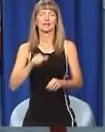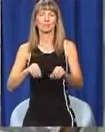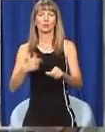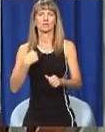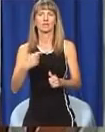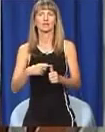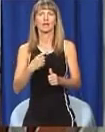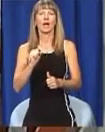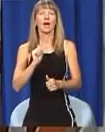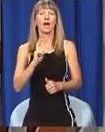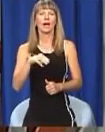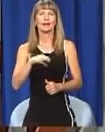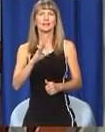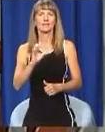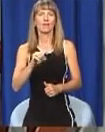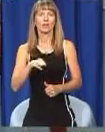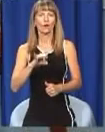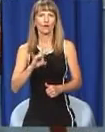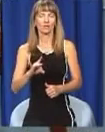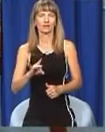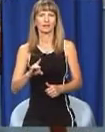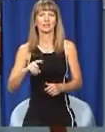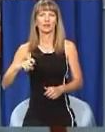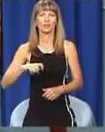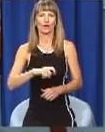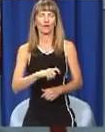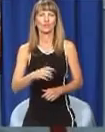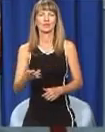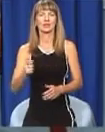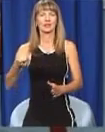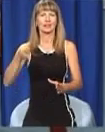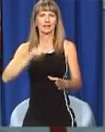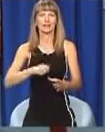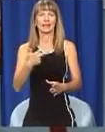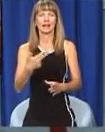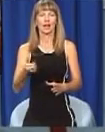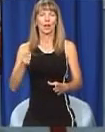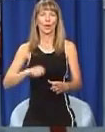называю активатор червяков. Держи, насыпай 3 мерных ложки